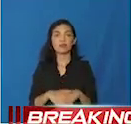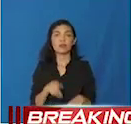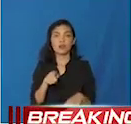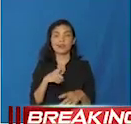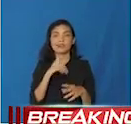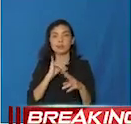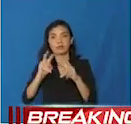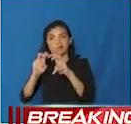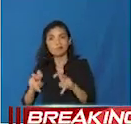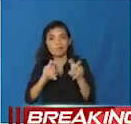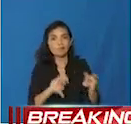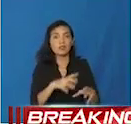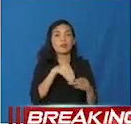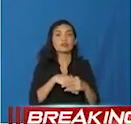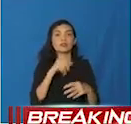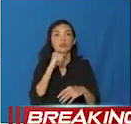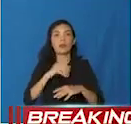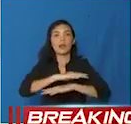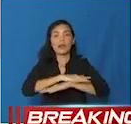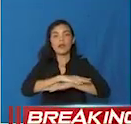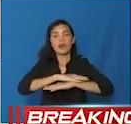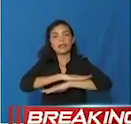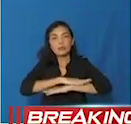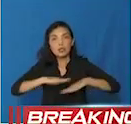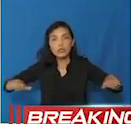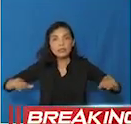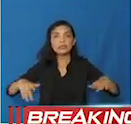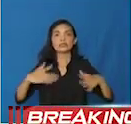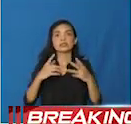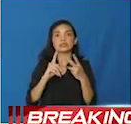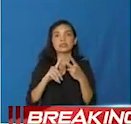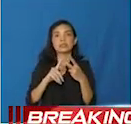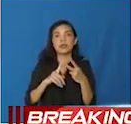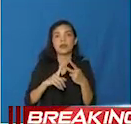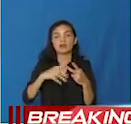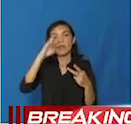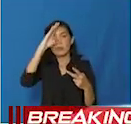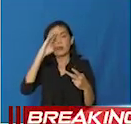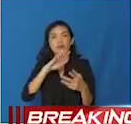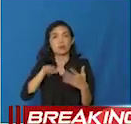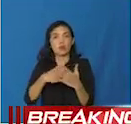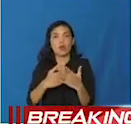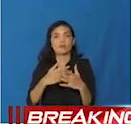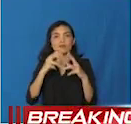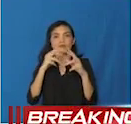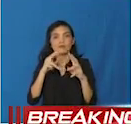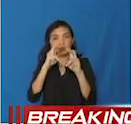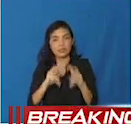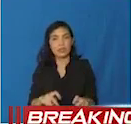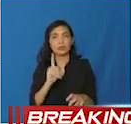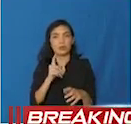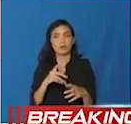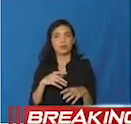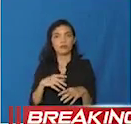periksa termasuk front office rumah sakit juga kita lakukan pemeriksaan karena kita tahu bahwa mereka adalah kelompok